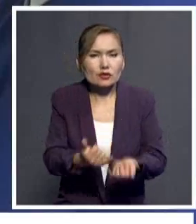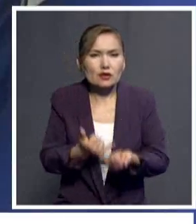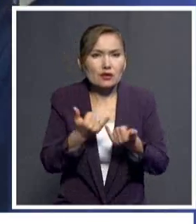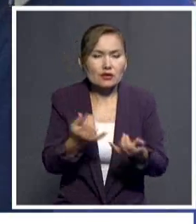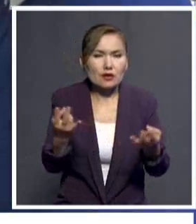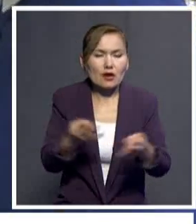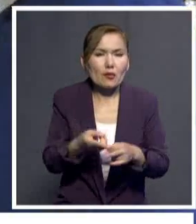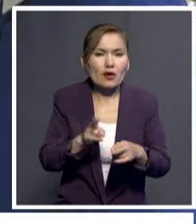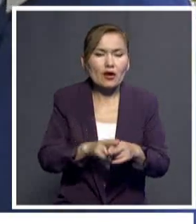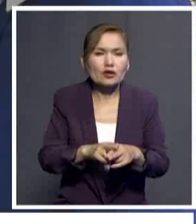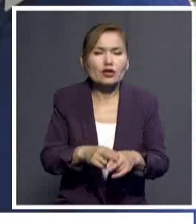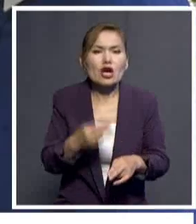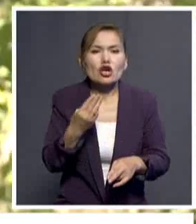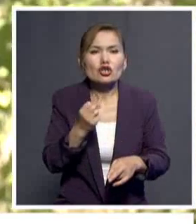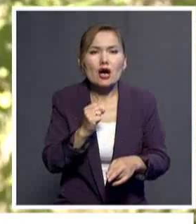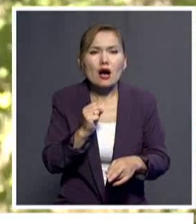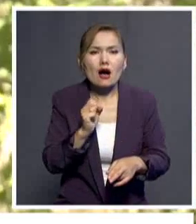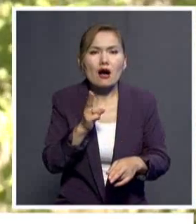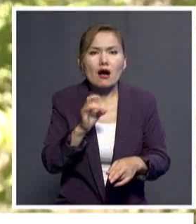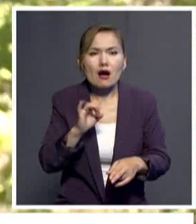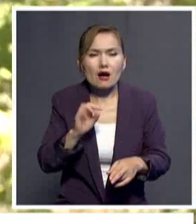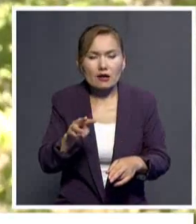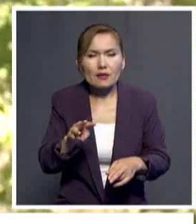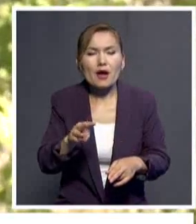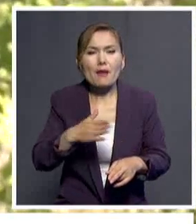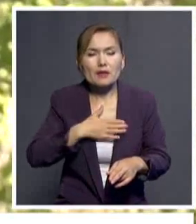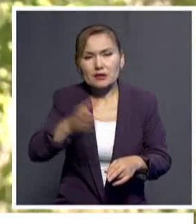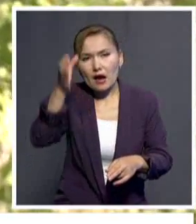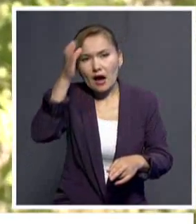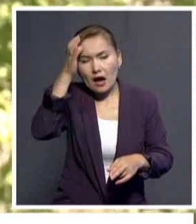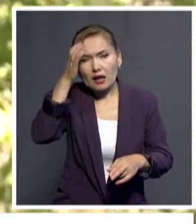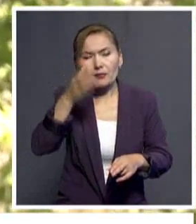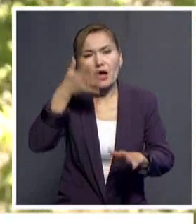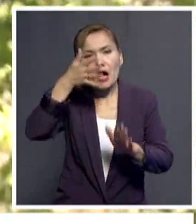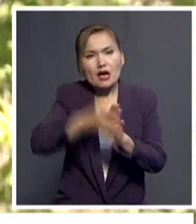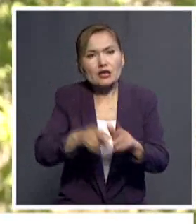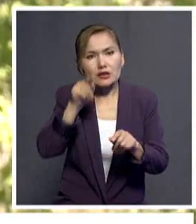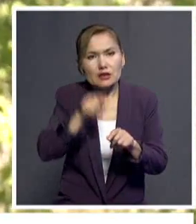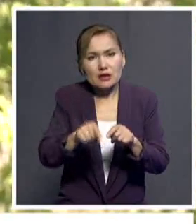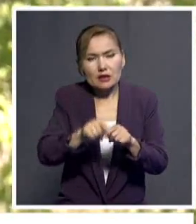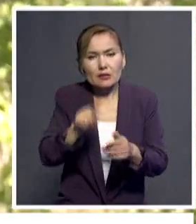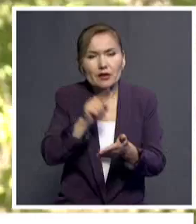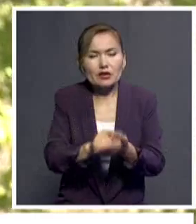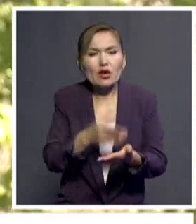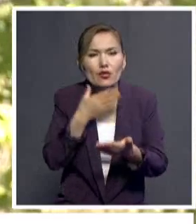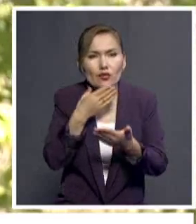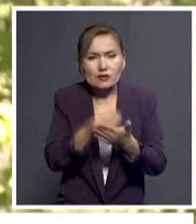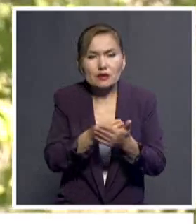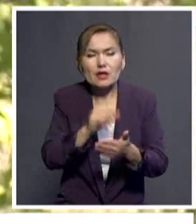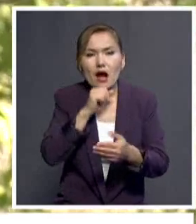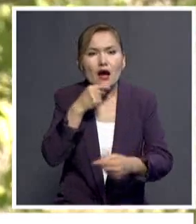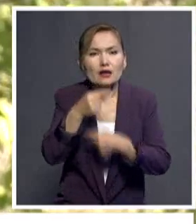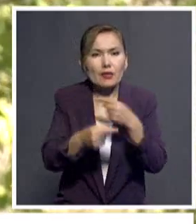бұл Шәкәрімнің ар білімімен үндеседі. Осыны ғылым ретінде қалыптастырған, тіпті адамзат ақыл ойының